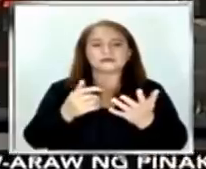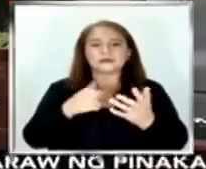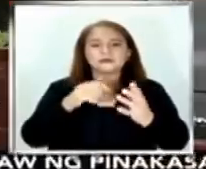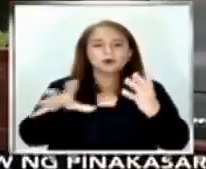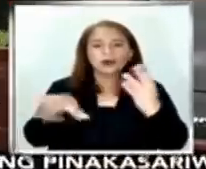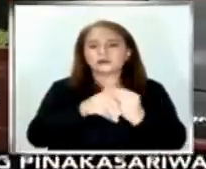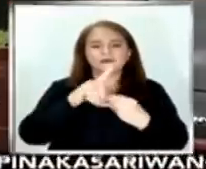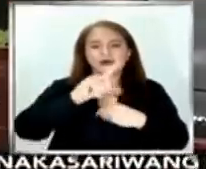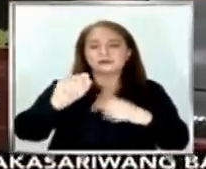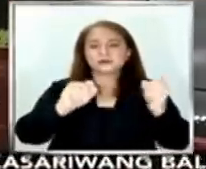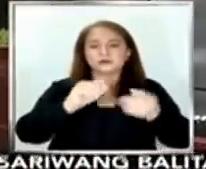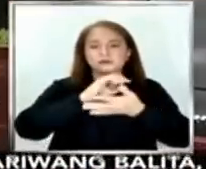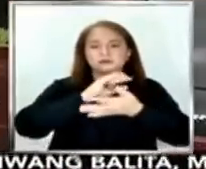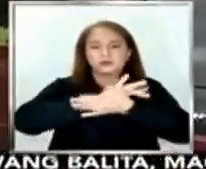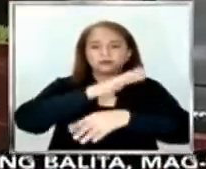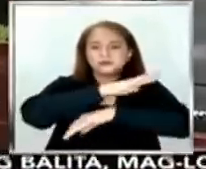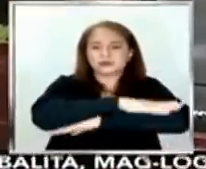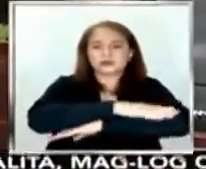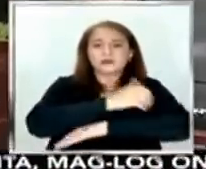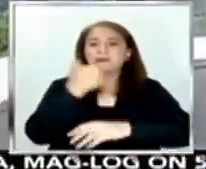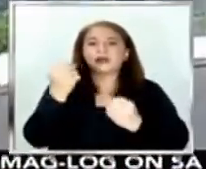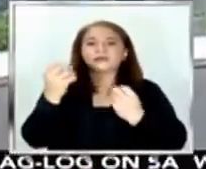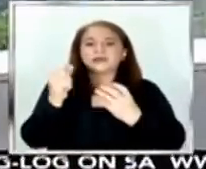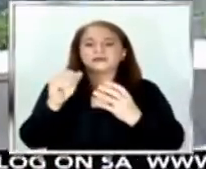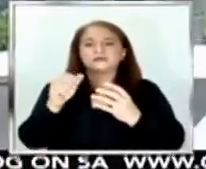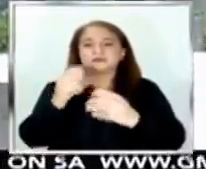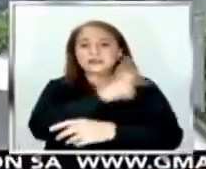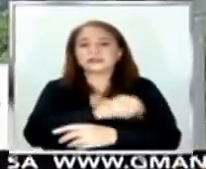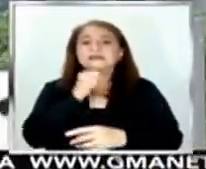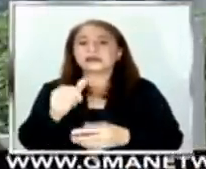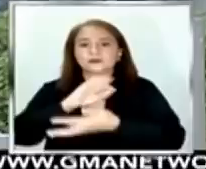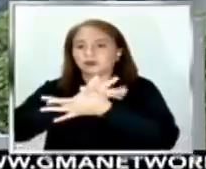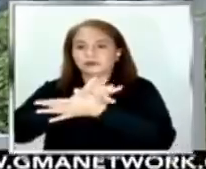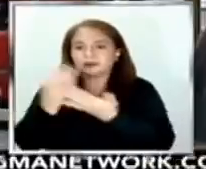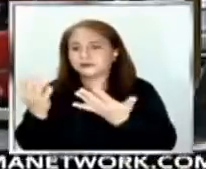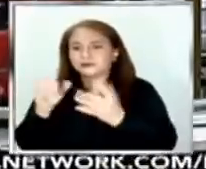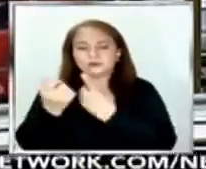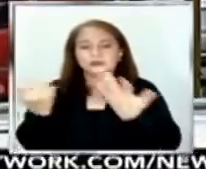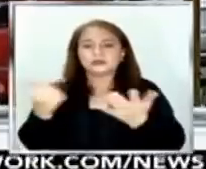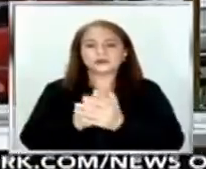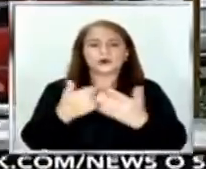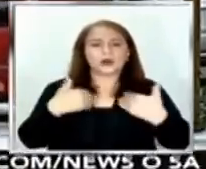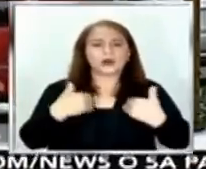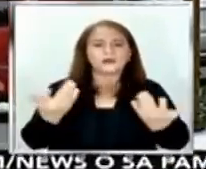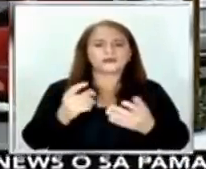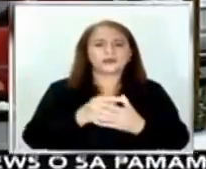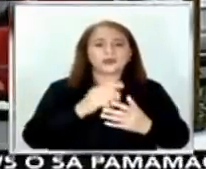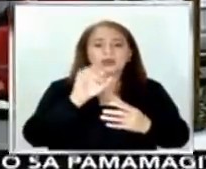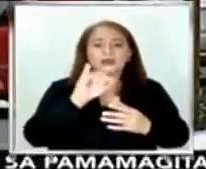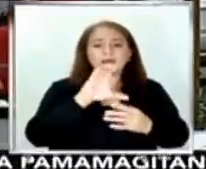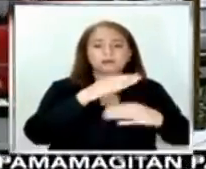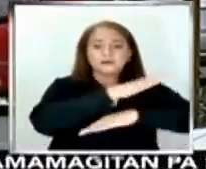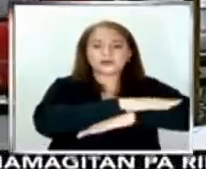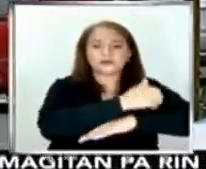beds dahil marami pa rin non-COVID patients sa ospital. Dumarating na rin daw sila sa pagkakataong ginagawang ICU beds ang ilang kama